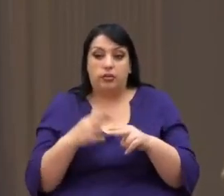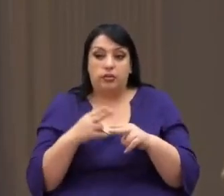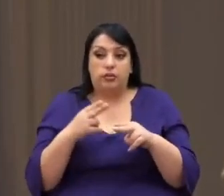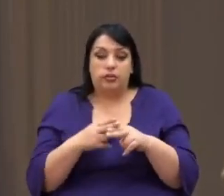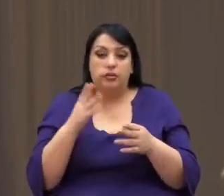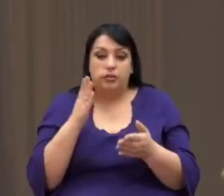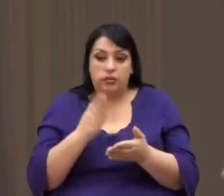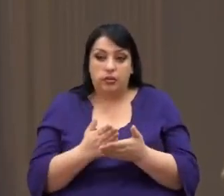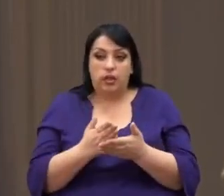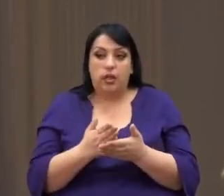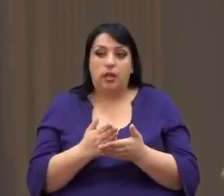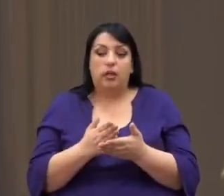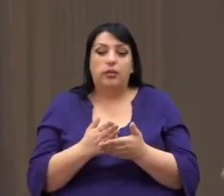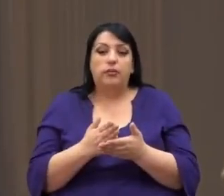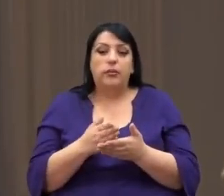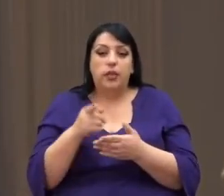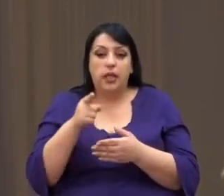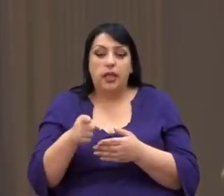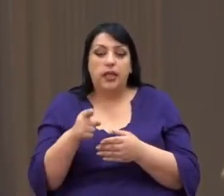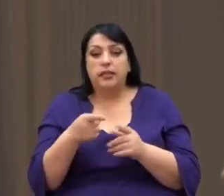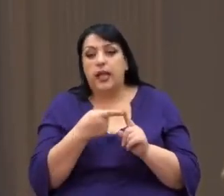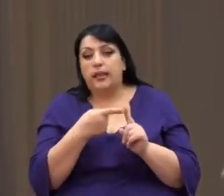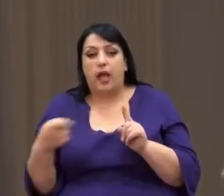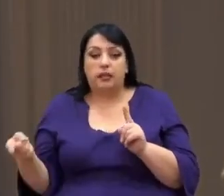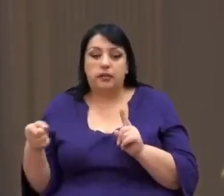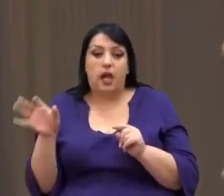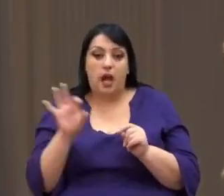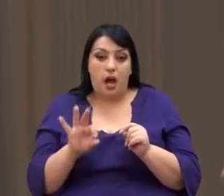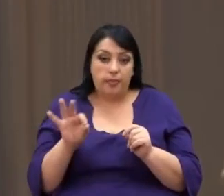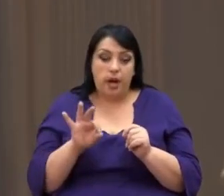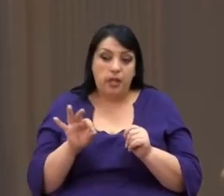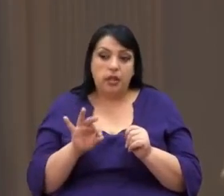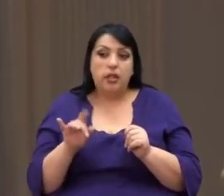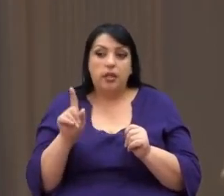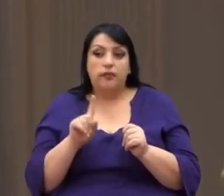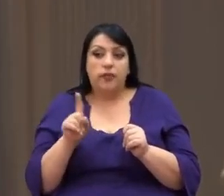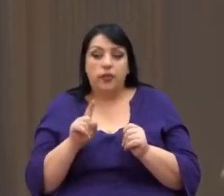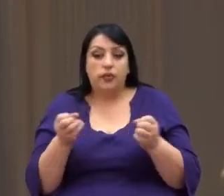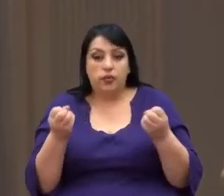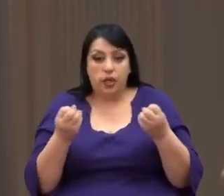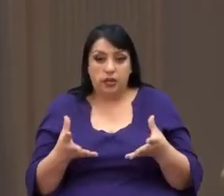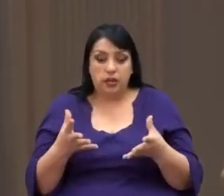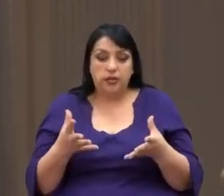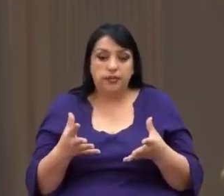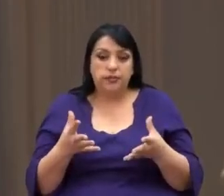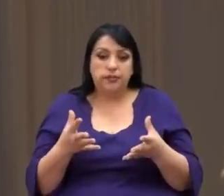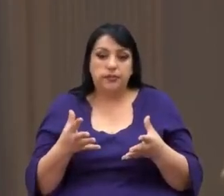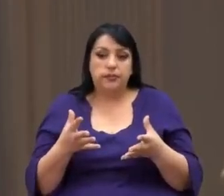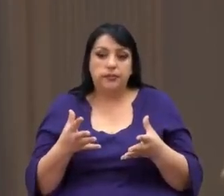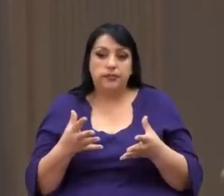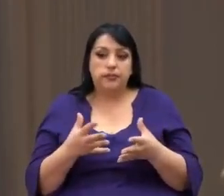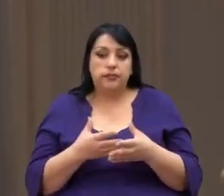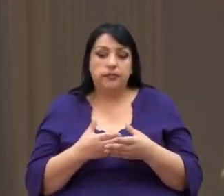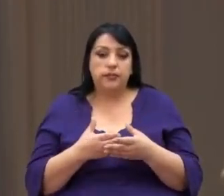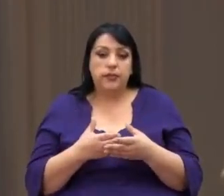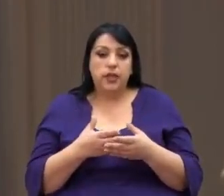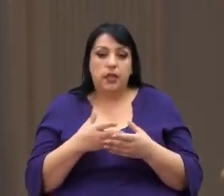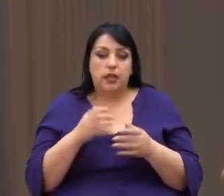այս նախաձեռնության ընթացքի համար, որ պարզապես փակուղի կարող են